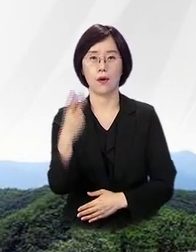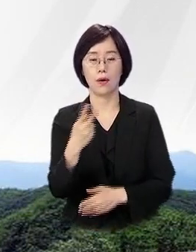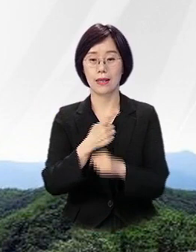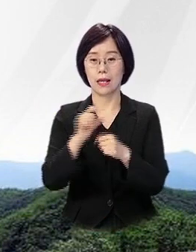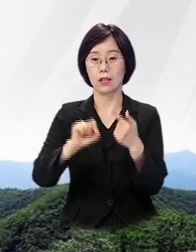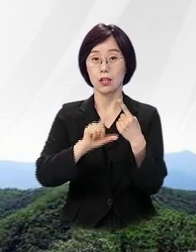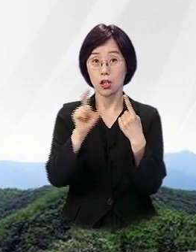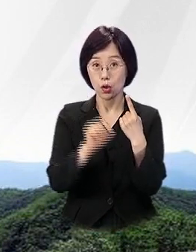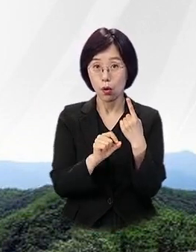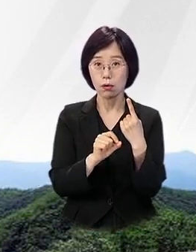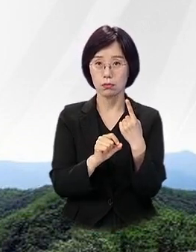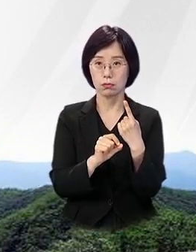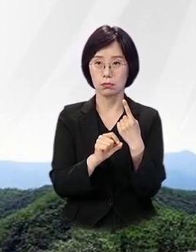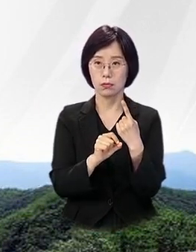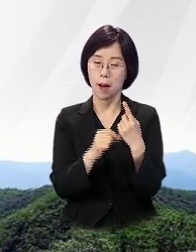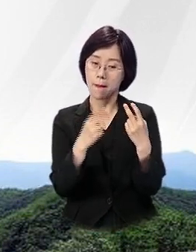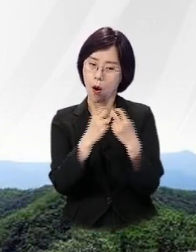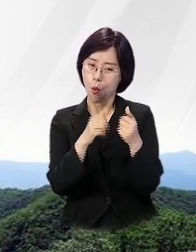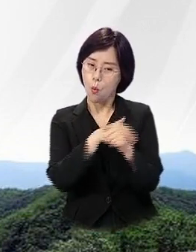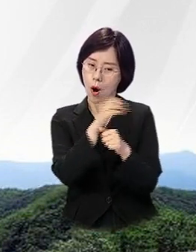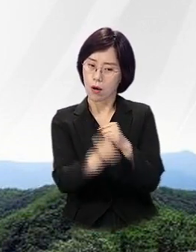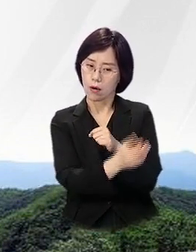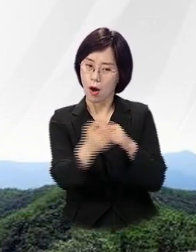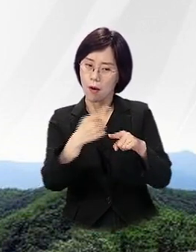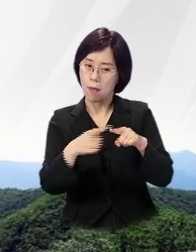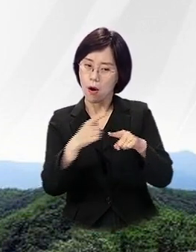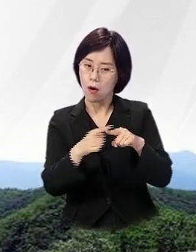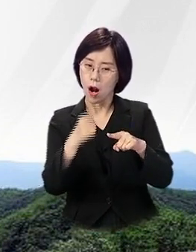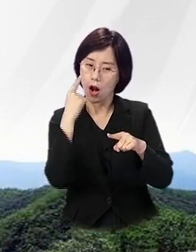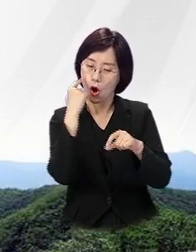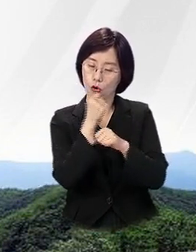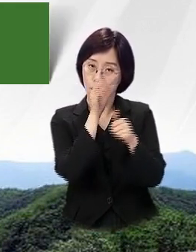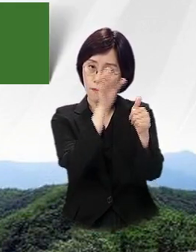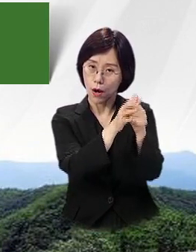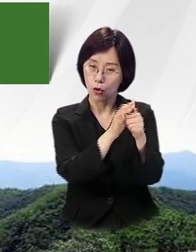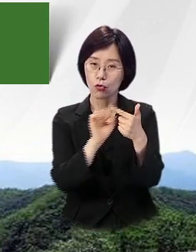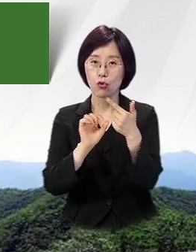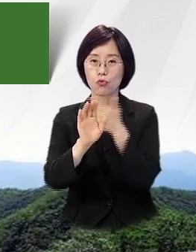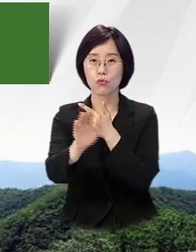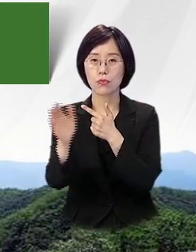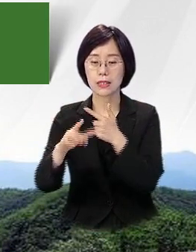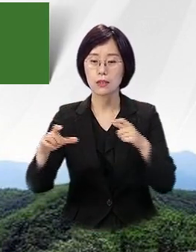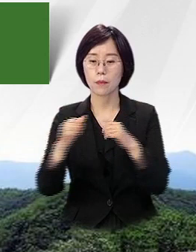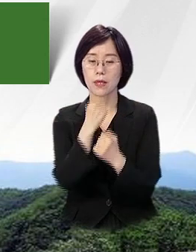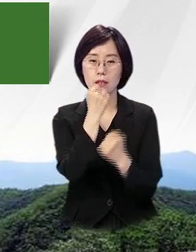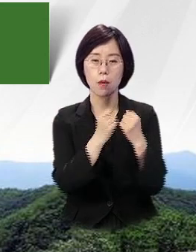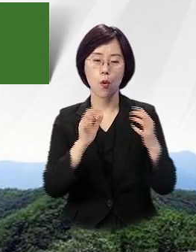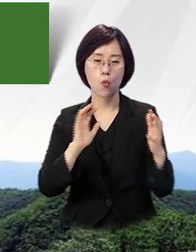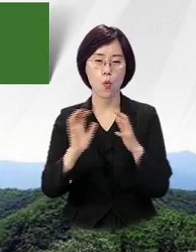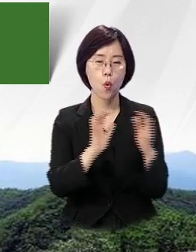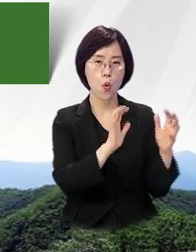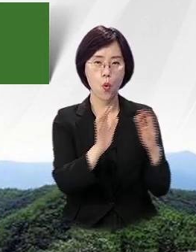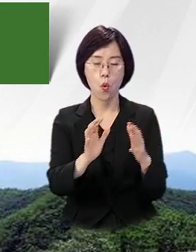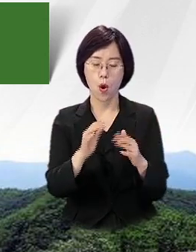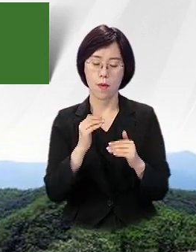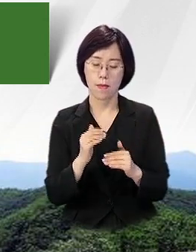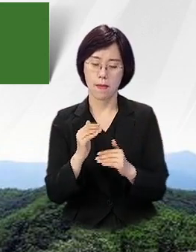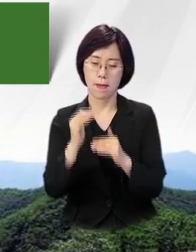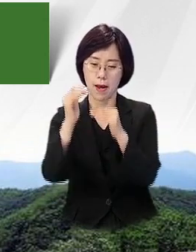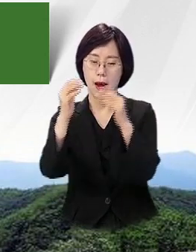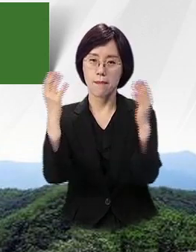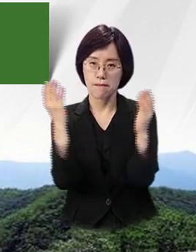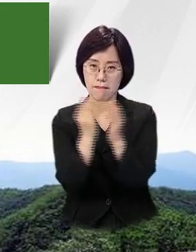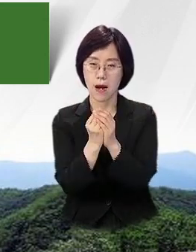내년 1월에는 전략 환경영향평가 용역 에 이어 내년 하반기에는 주민 설명회와 공청회 등 행정 절차가